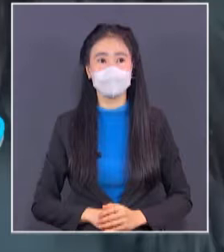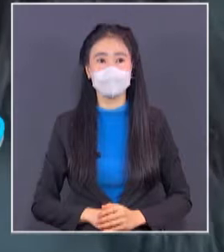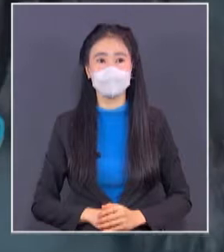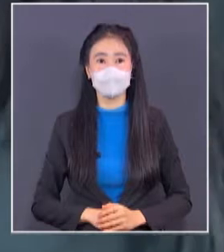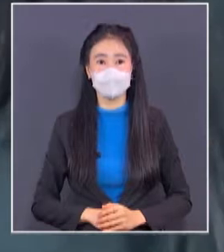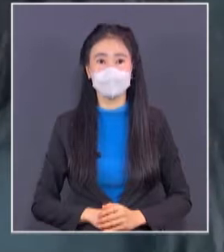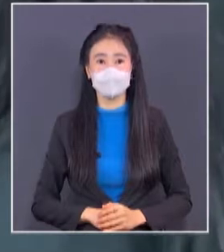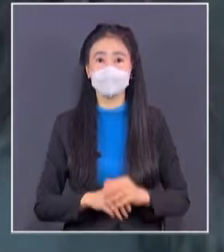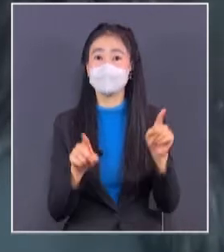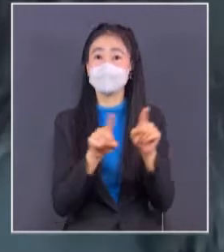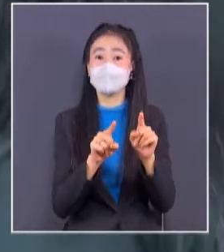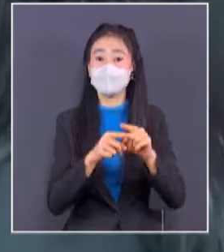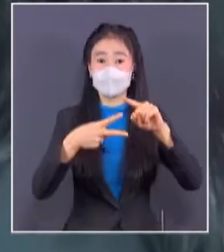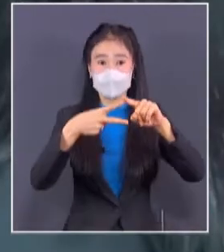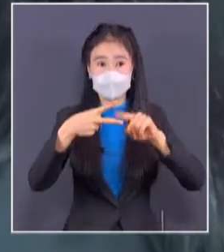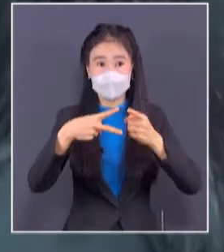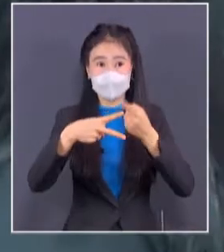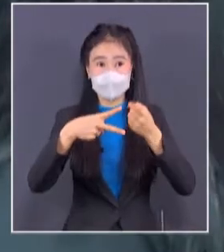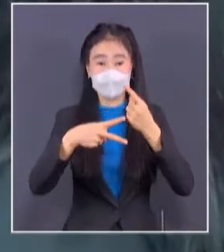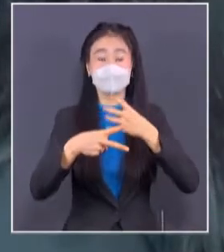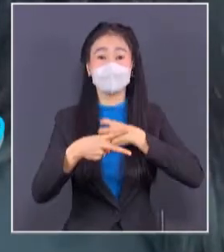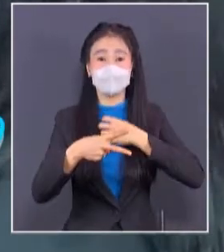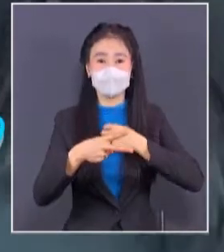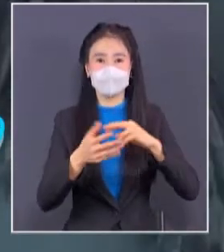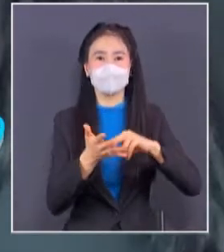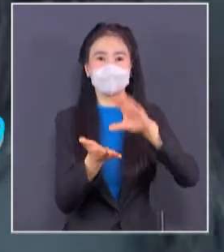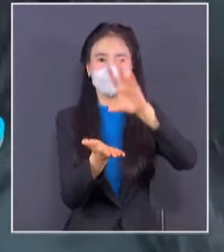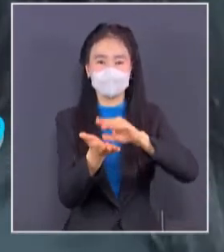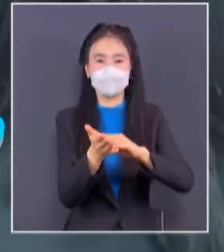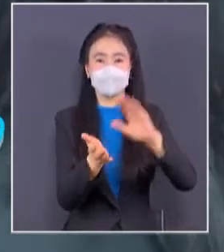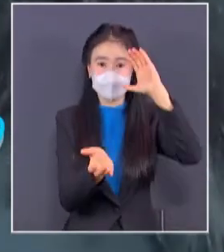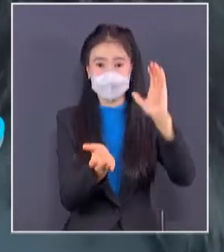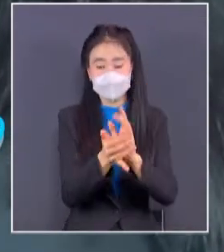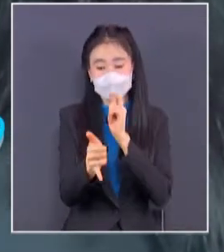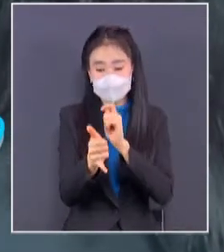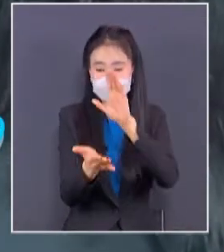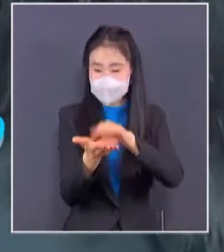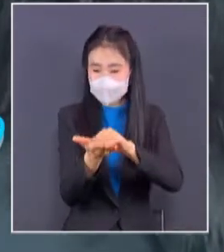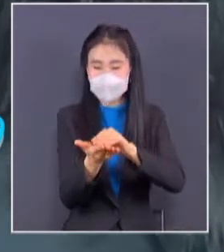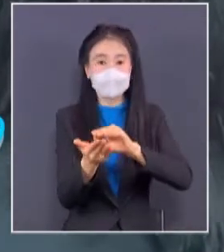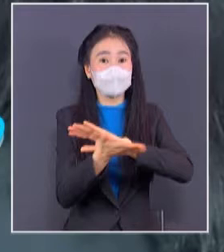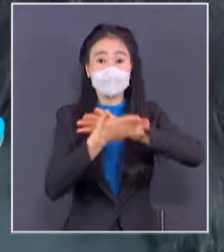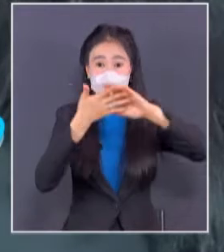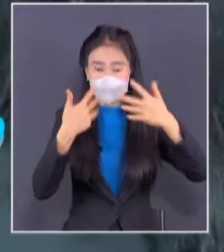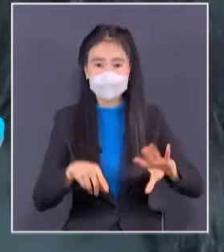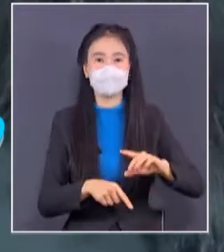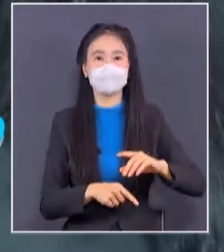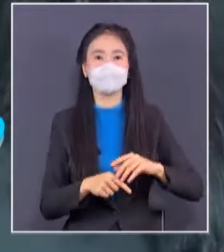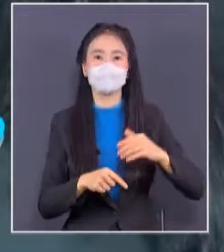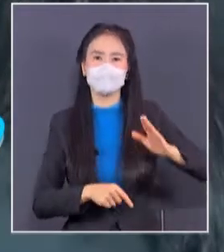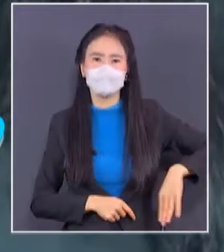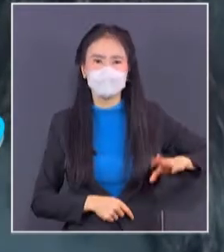คือด้วยเหตุผลสองอย่างหนึ่งเพื่อให้การสอบสวนสิ้นกระแสความตัดความยุ่งยากออกไปให้เกิด